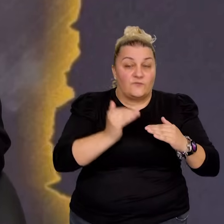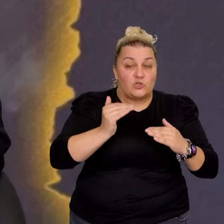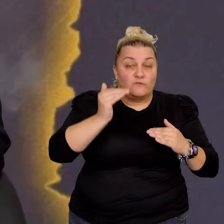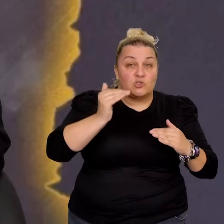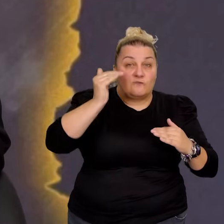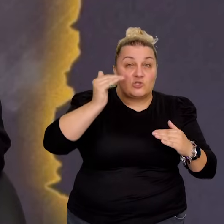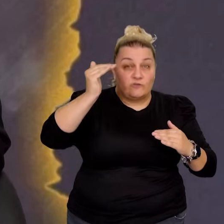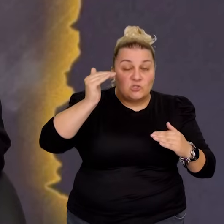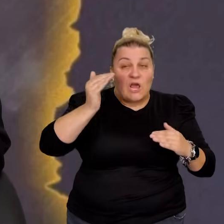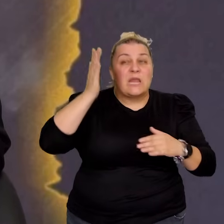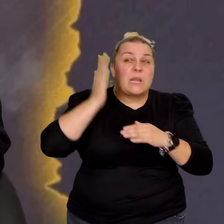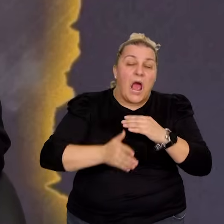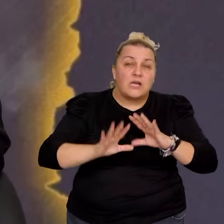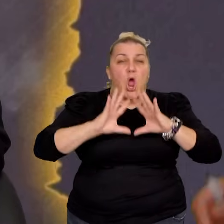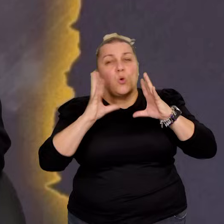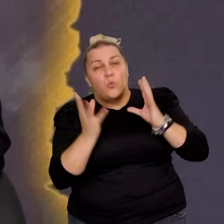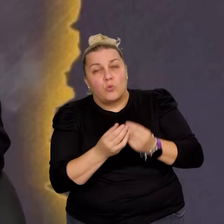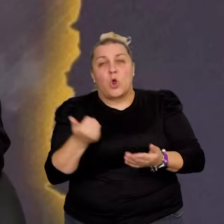da bi na kraju došli do nekih